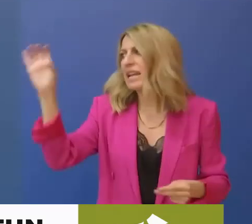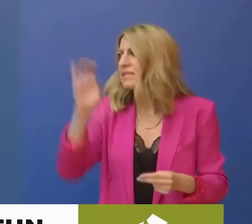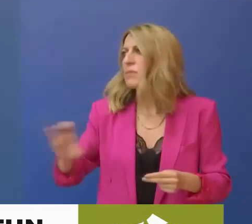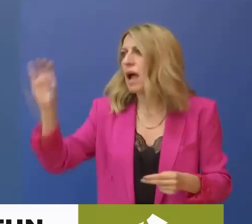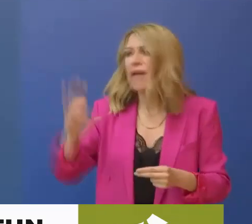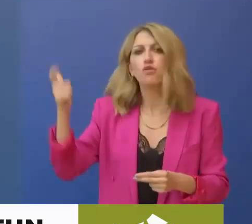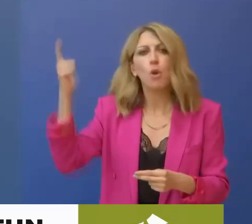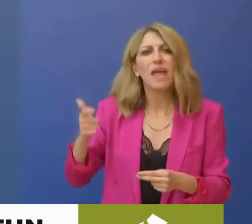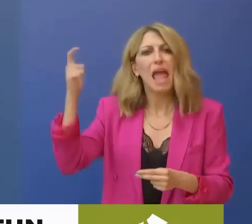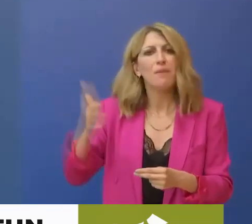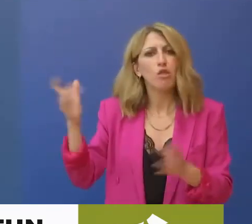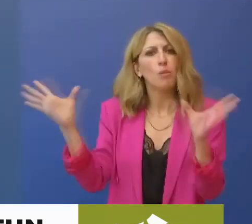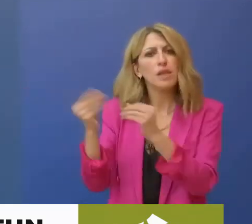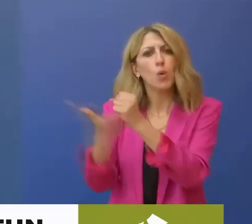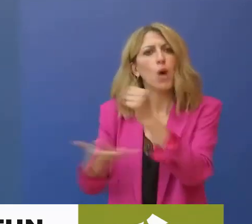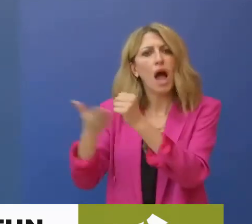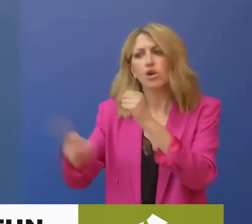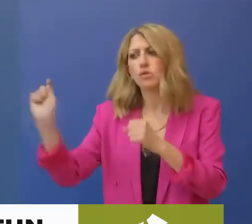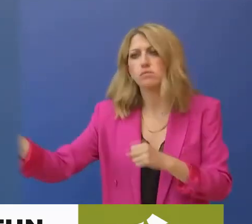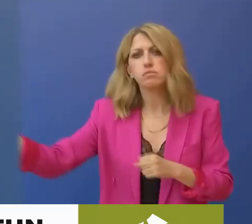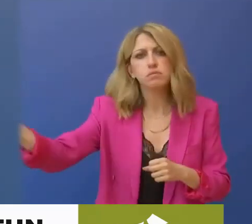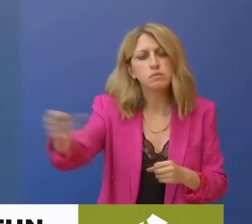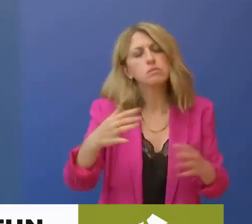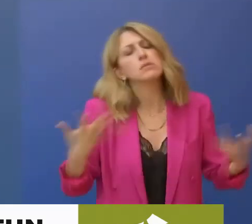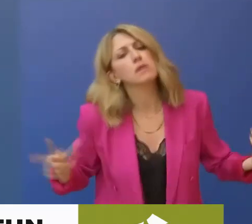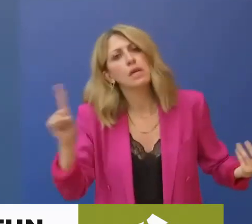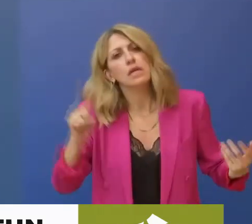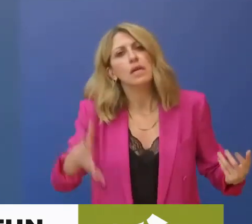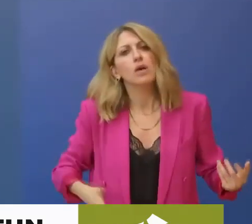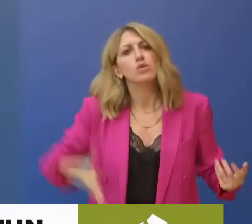επανέλθει αργότερα. Όσοι γνωρίζουν τον τρόπο με τον οποίο λειτουργεί η κοινή